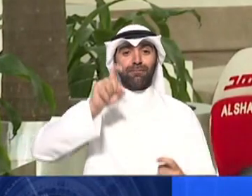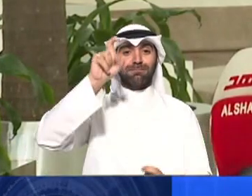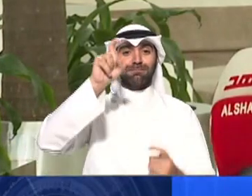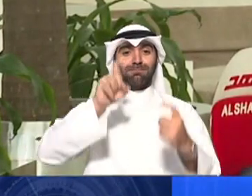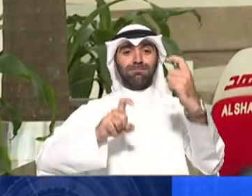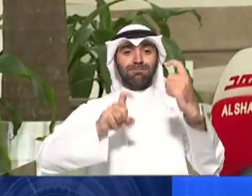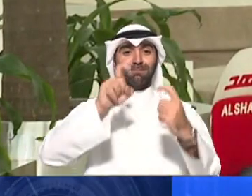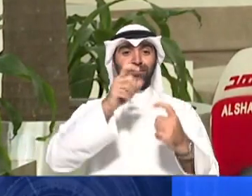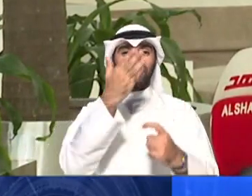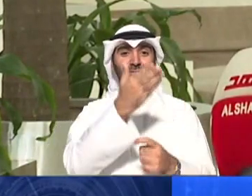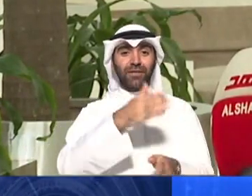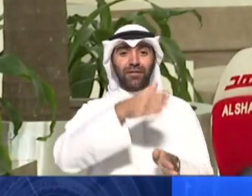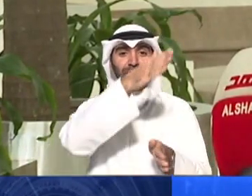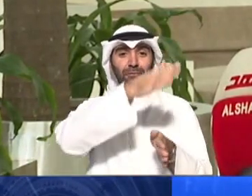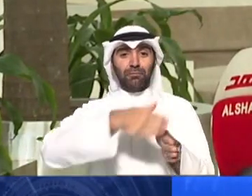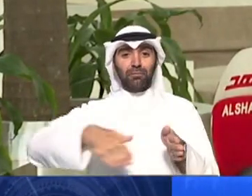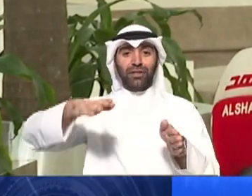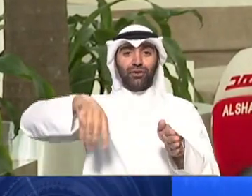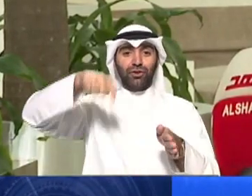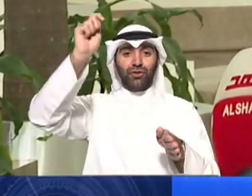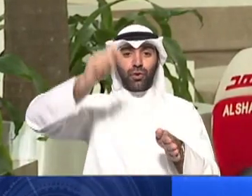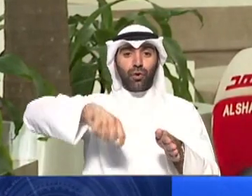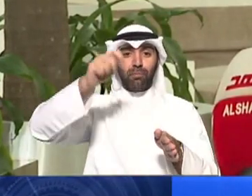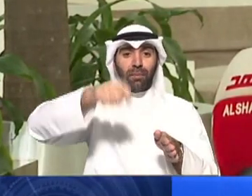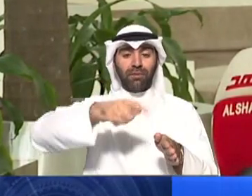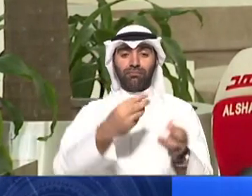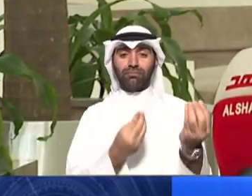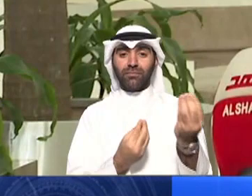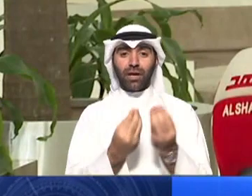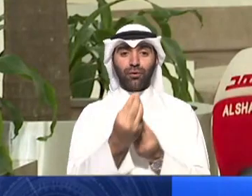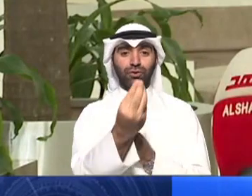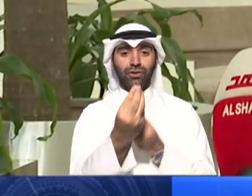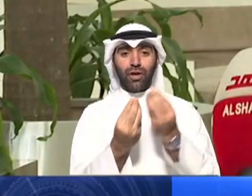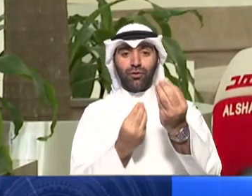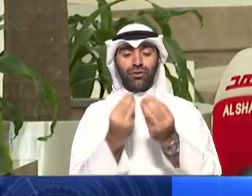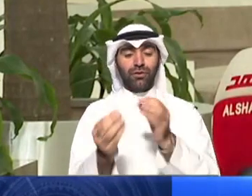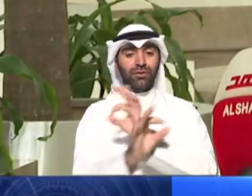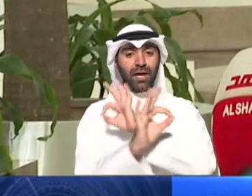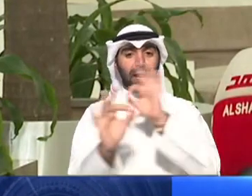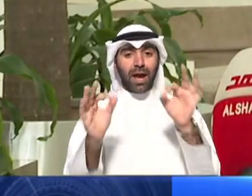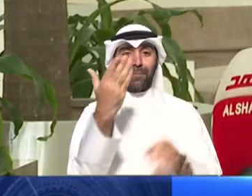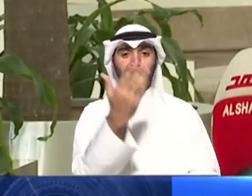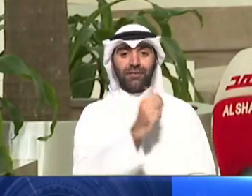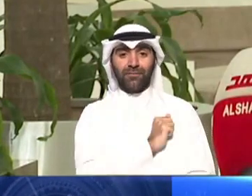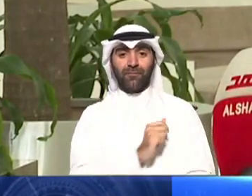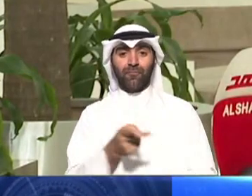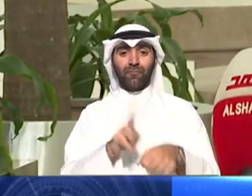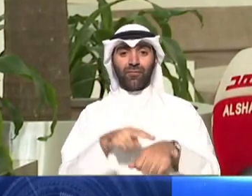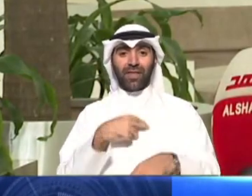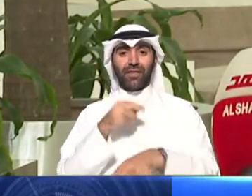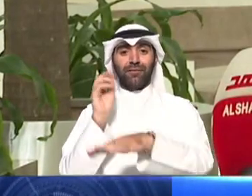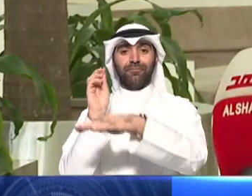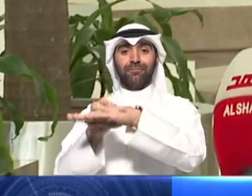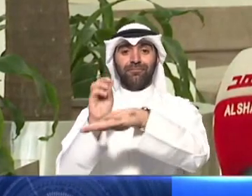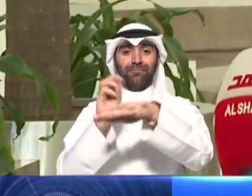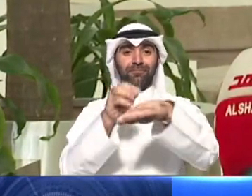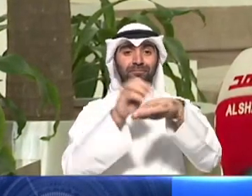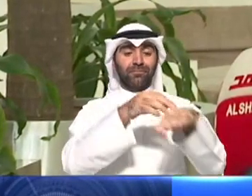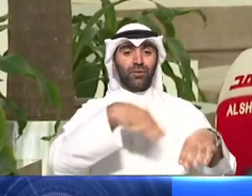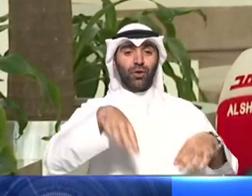اللائحة. إضافة لي أيضا أود أن أنوه بأن للشعب الكويتي، تعرفون هذا موسم